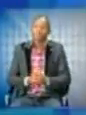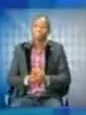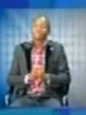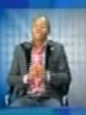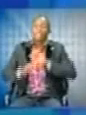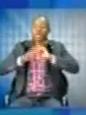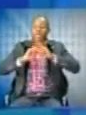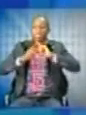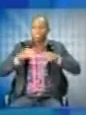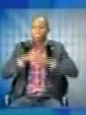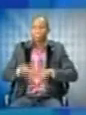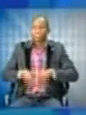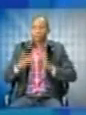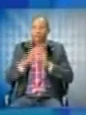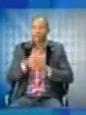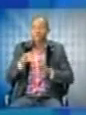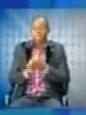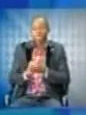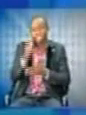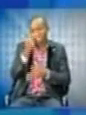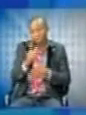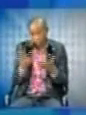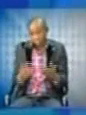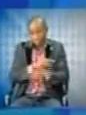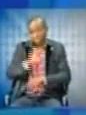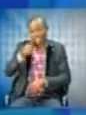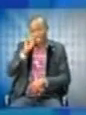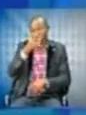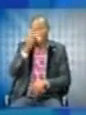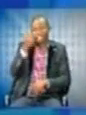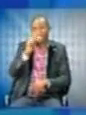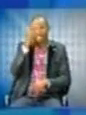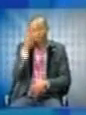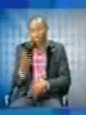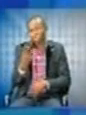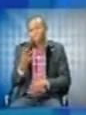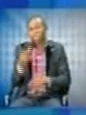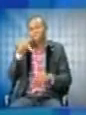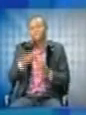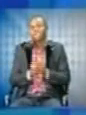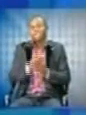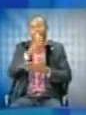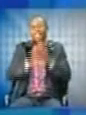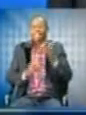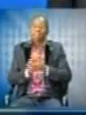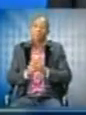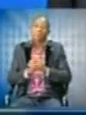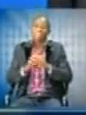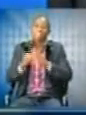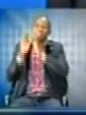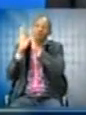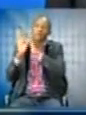Je le disais dans les sommaires, c'est ce 14 février 2013 que quelques rares magasins de Lubumbashi se